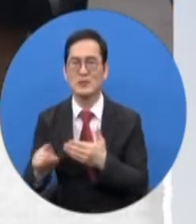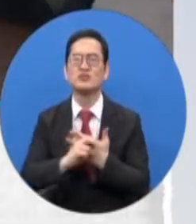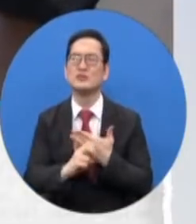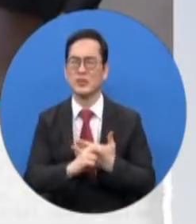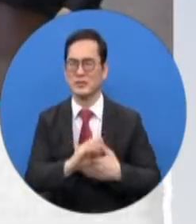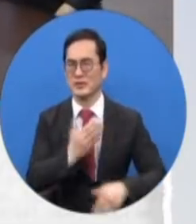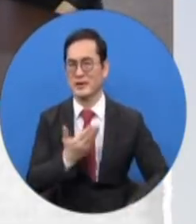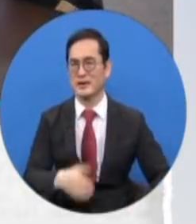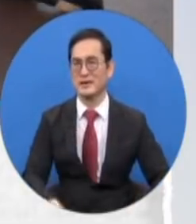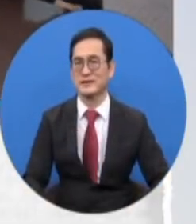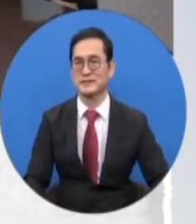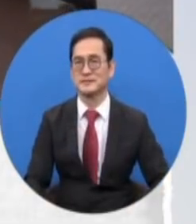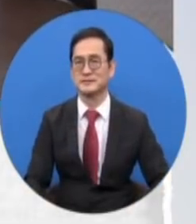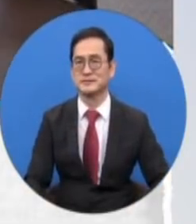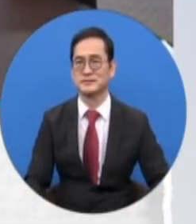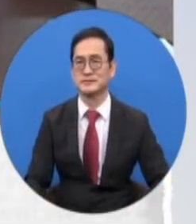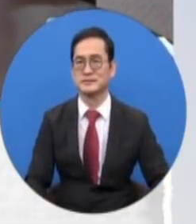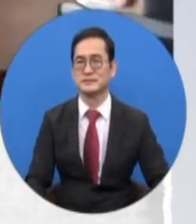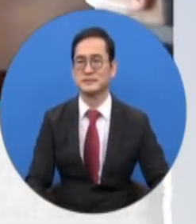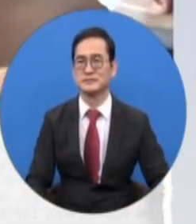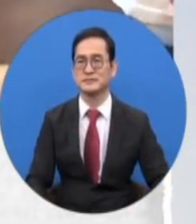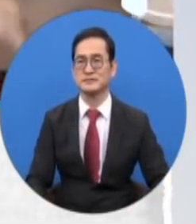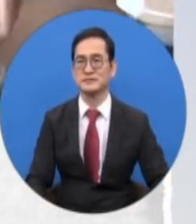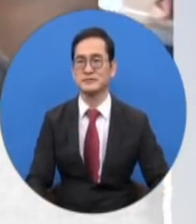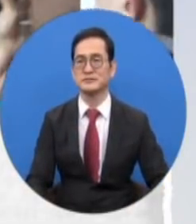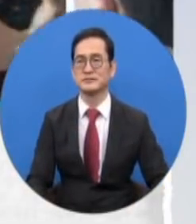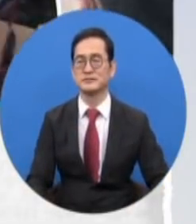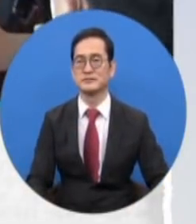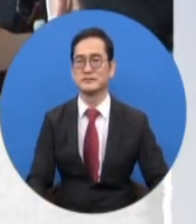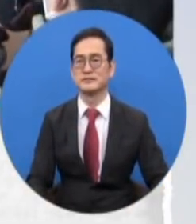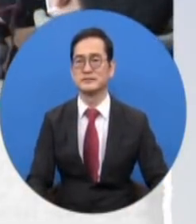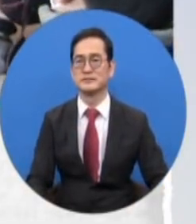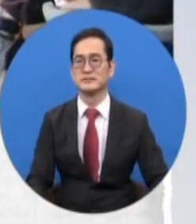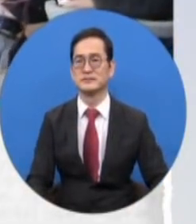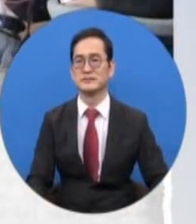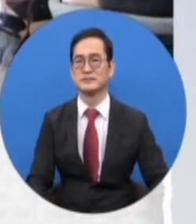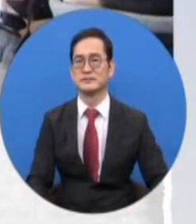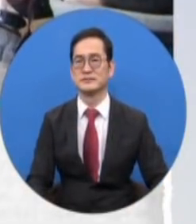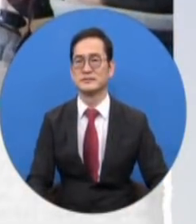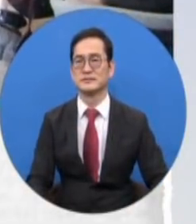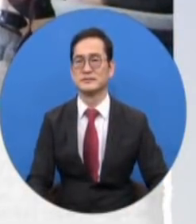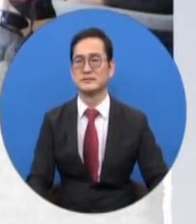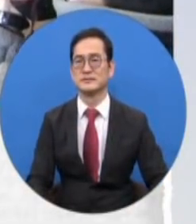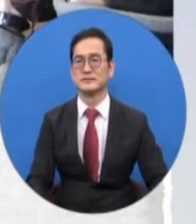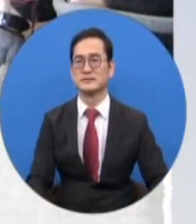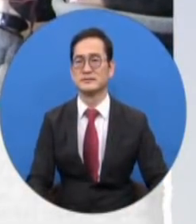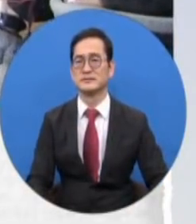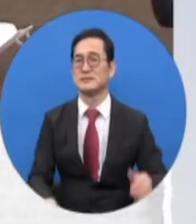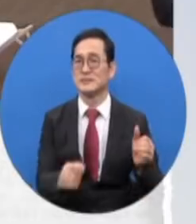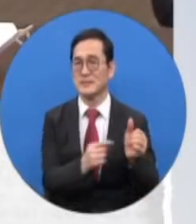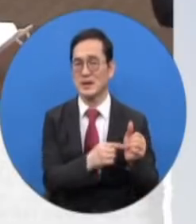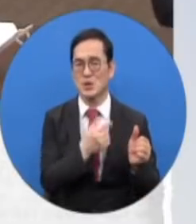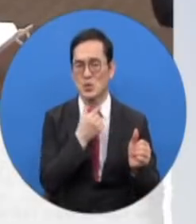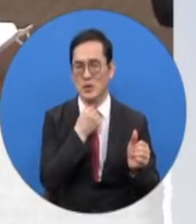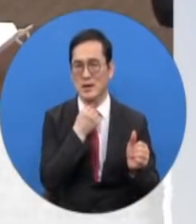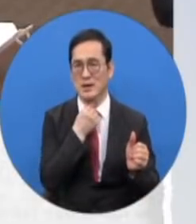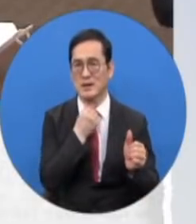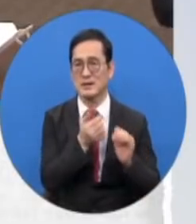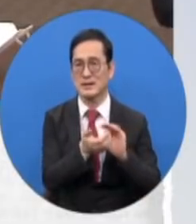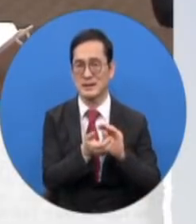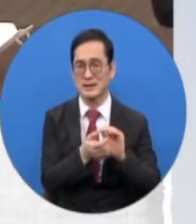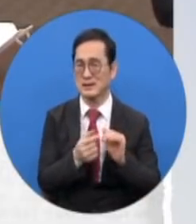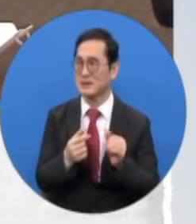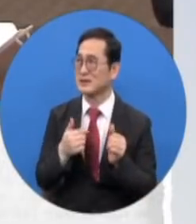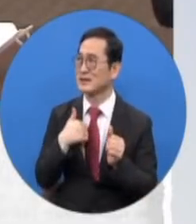예. 그렇다면 새 정부 입장에서는 새 정부가 공식 출범하기 전에 공공기관장 인사를 새 정부 의사에 맞게 미리 조율해 줄 것을